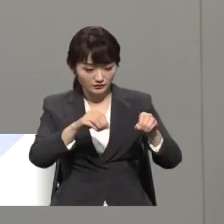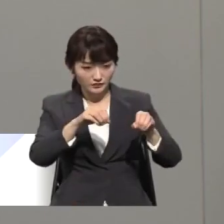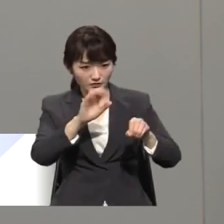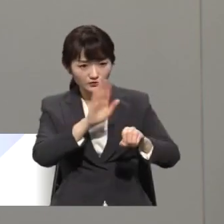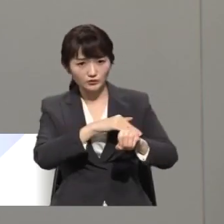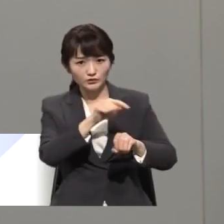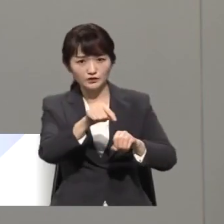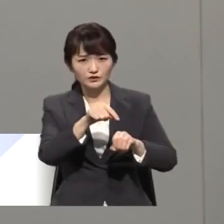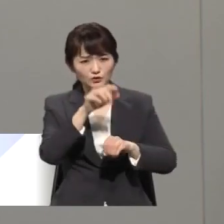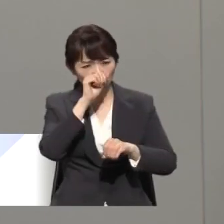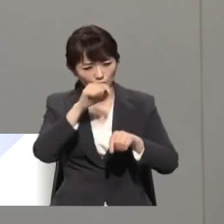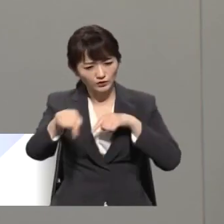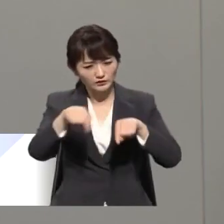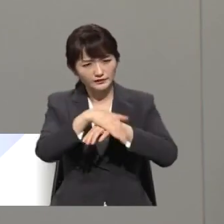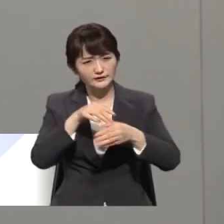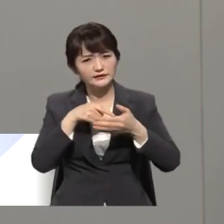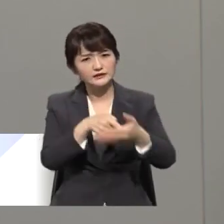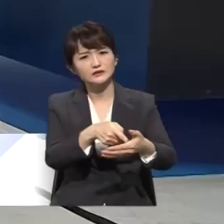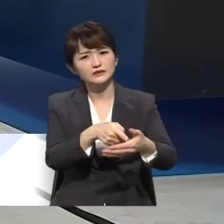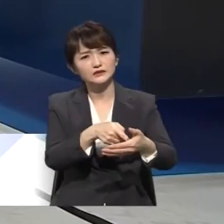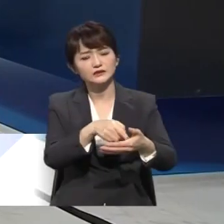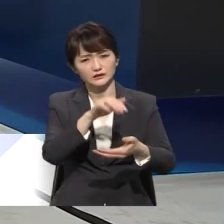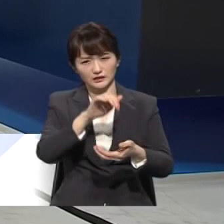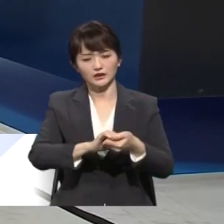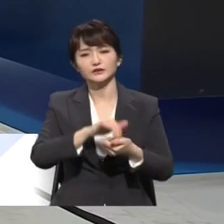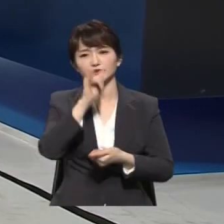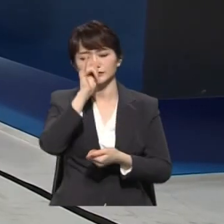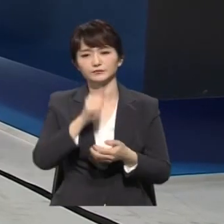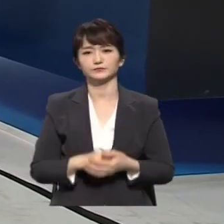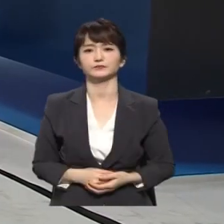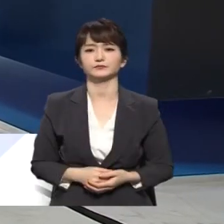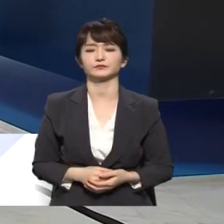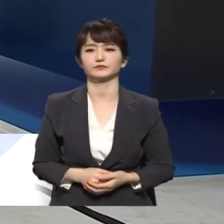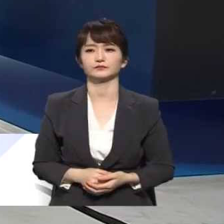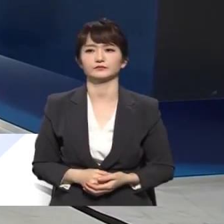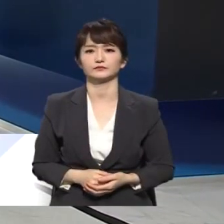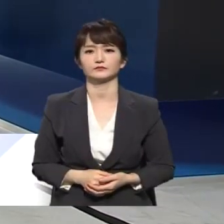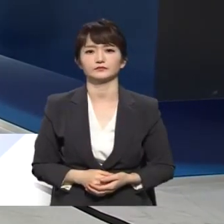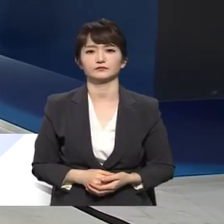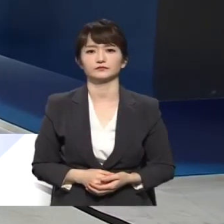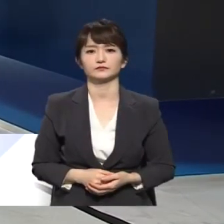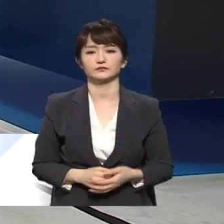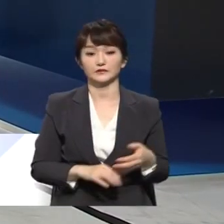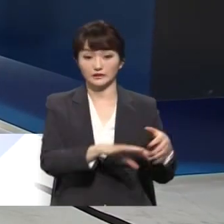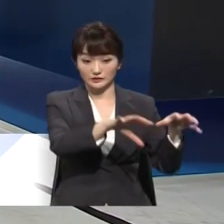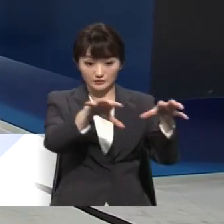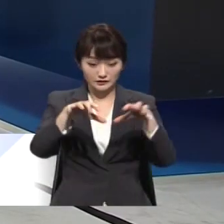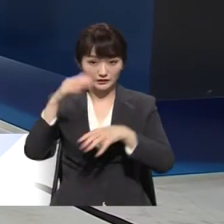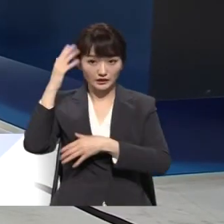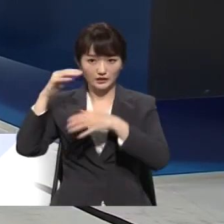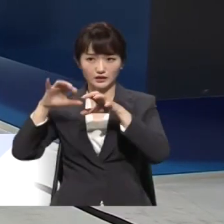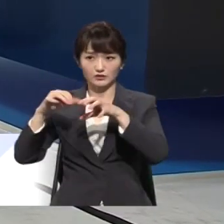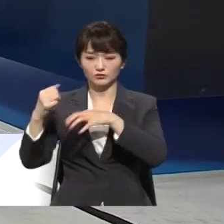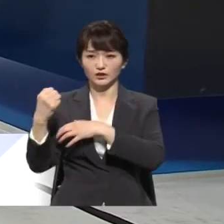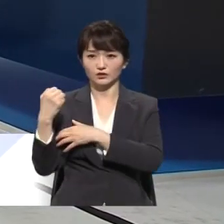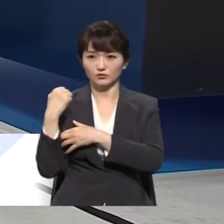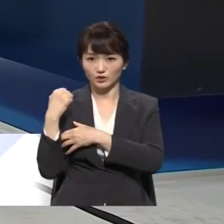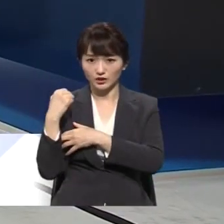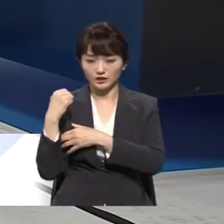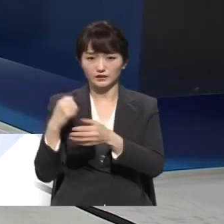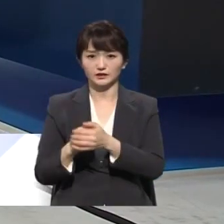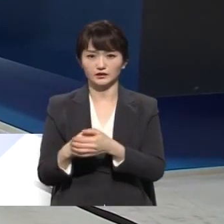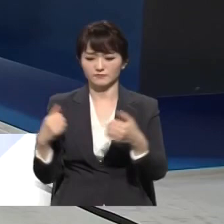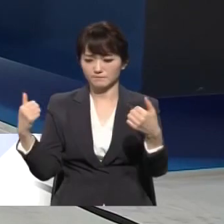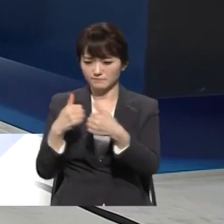정치를 펴는 데 한계가 있지 않겠습니까 많은 분들이 우리나라 권력 시스템에 결함이 승자 복식 선출